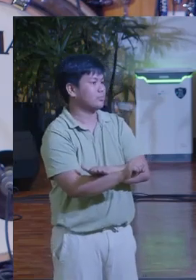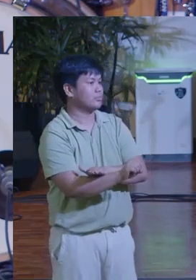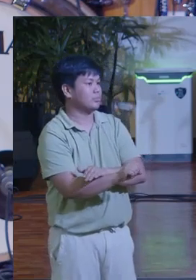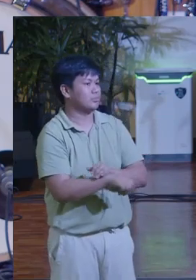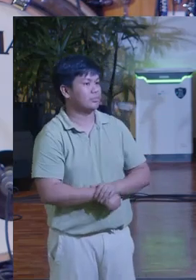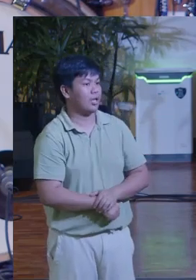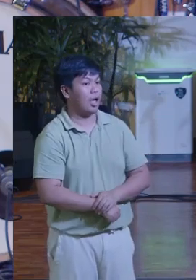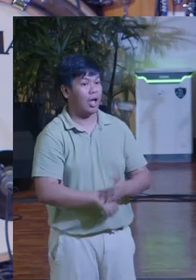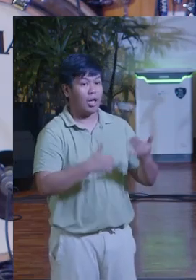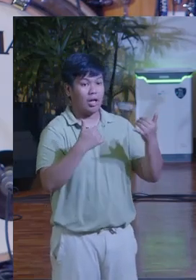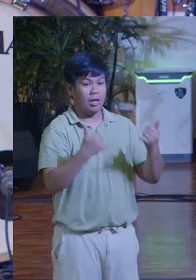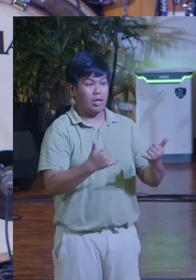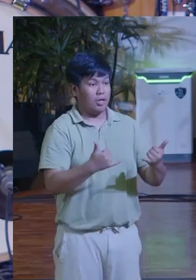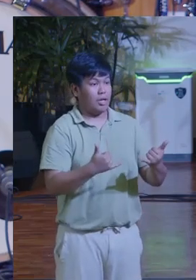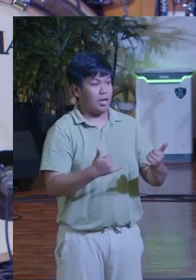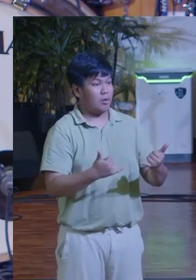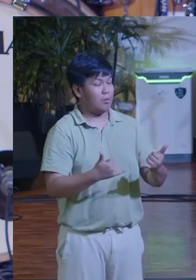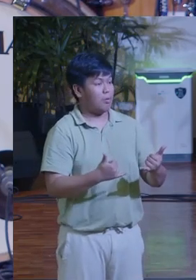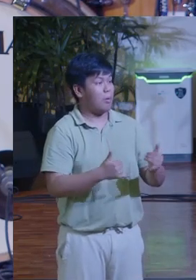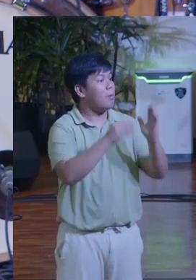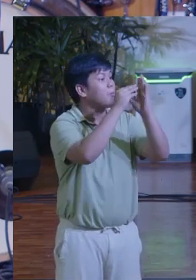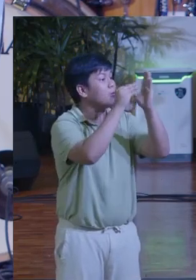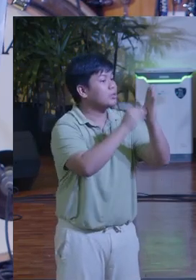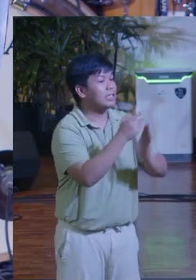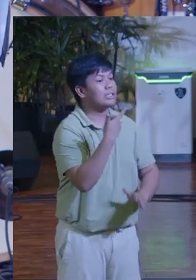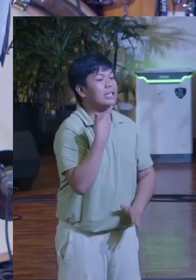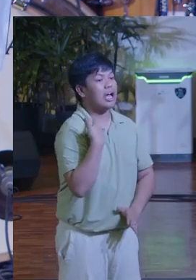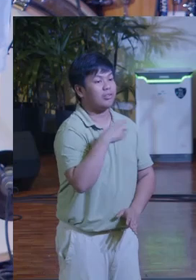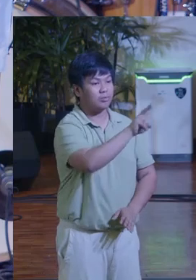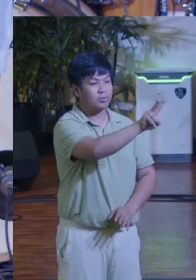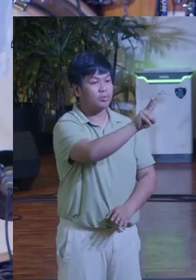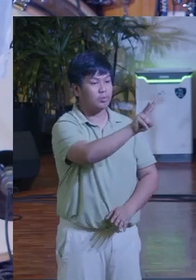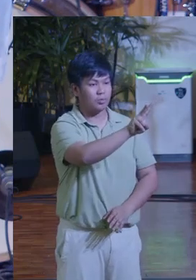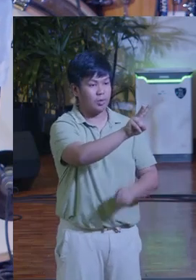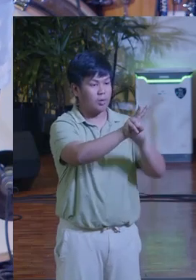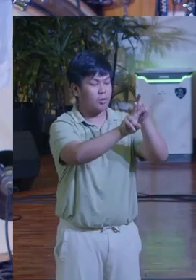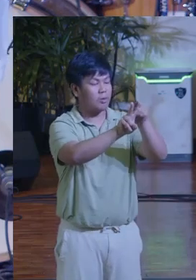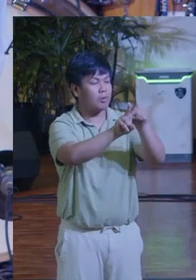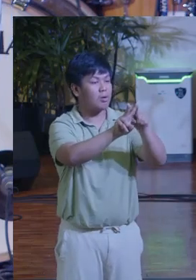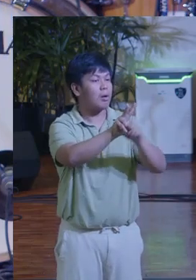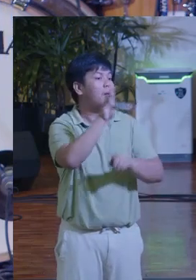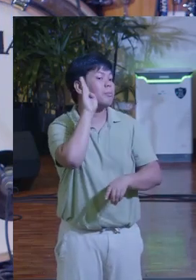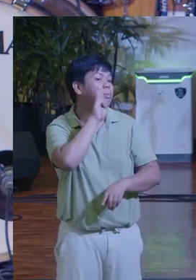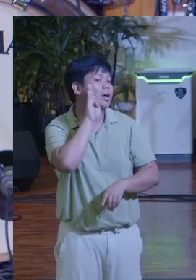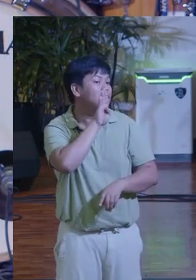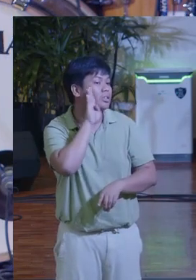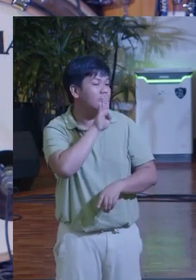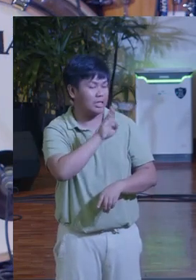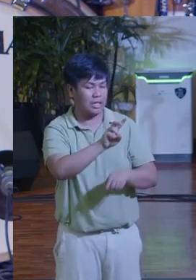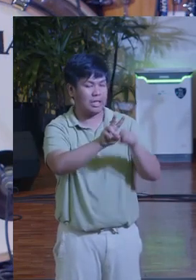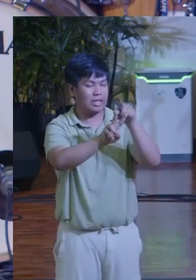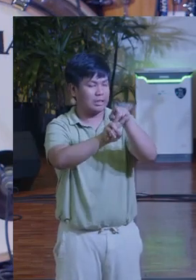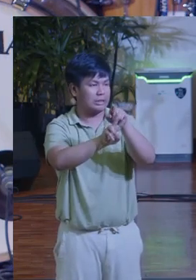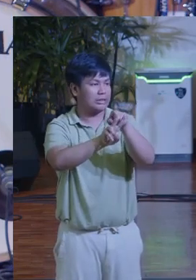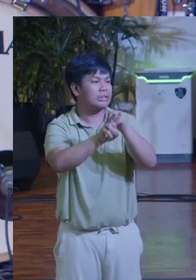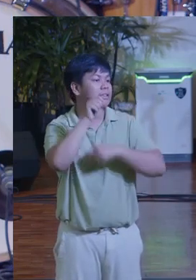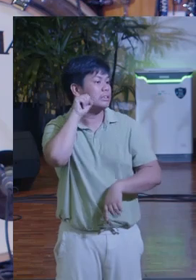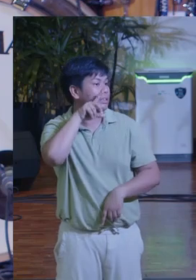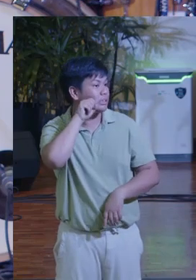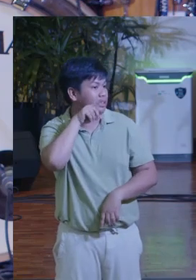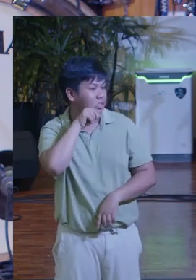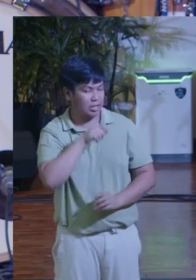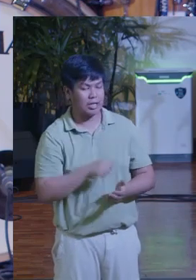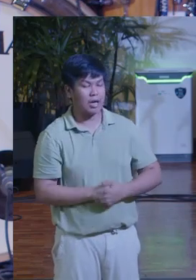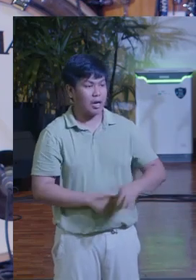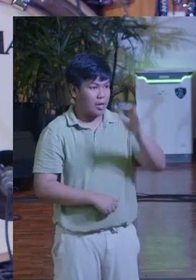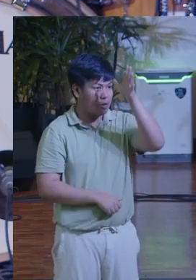po ay pangatlo sa tatlong anak ng couple na Levita, parehong Levite, no? Dahil